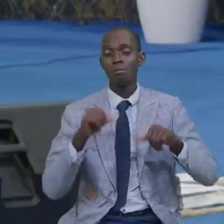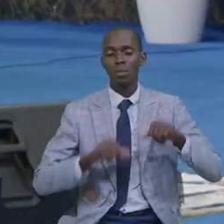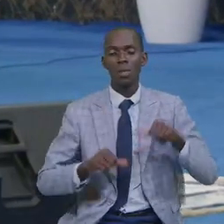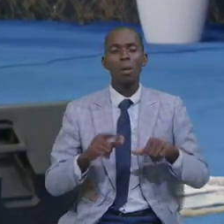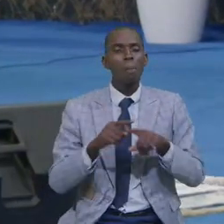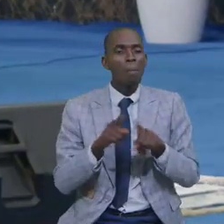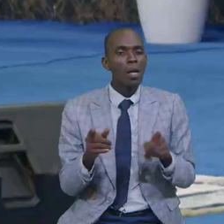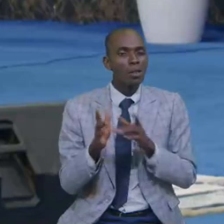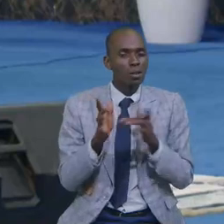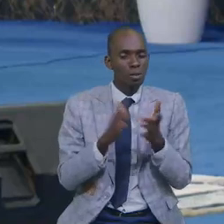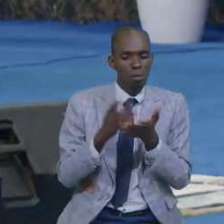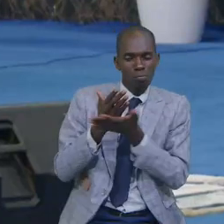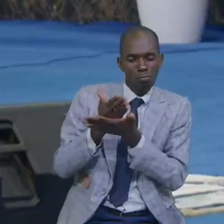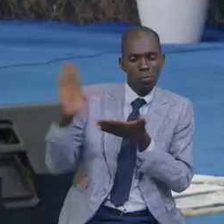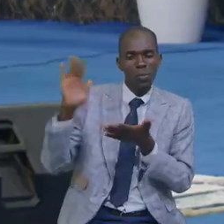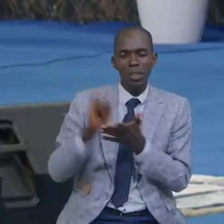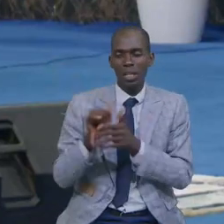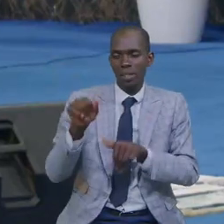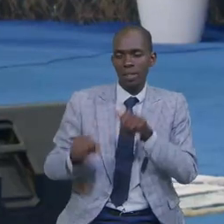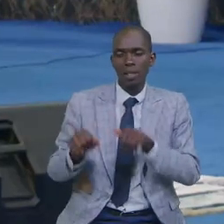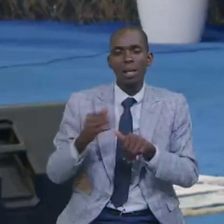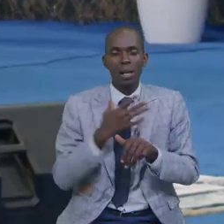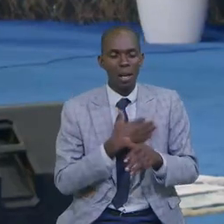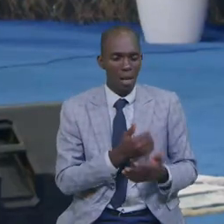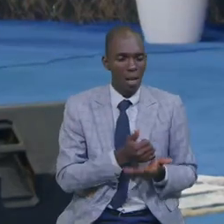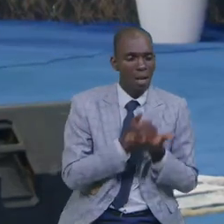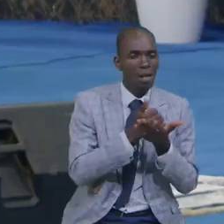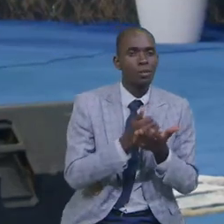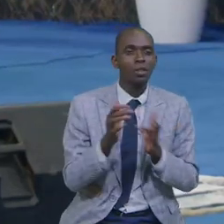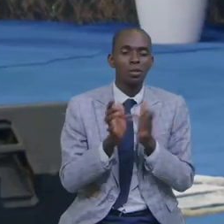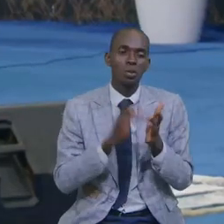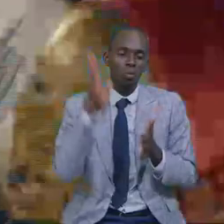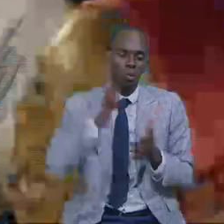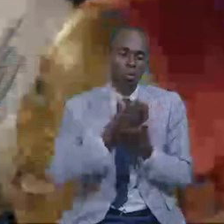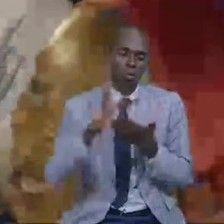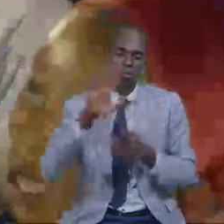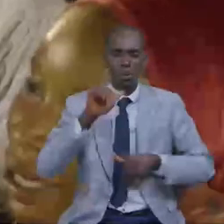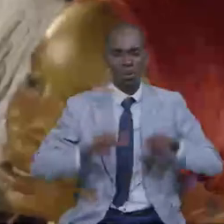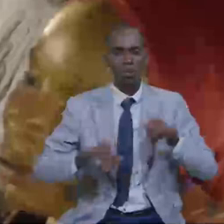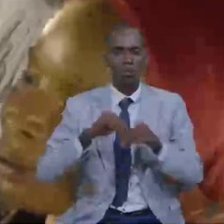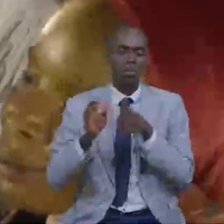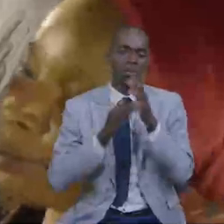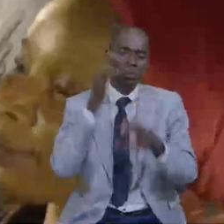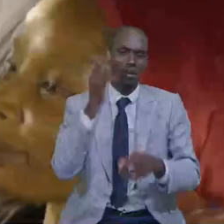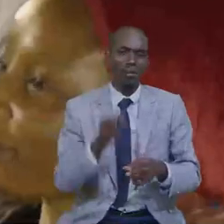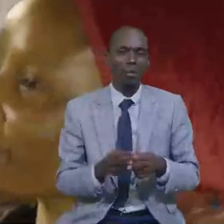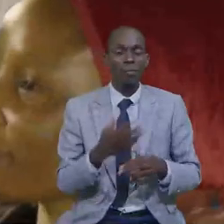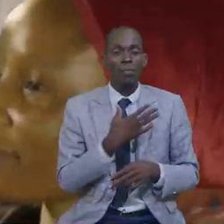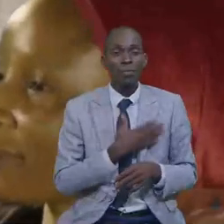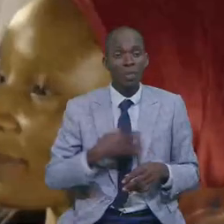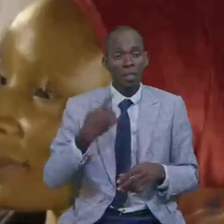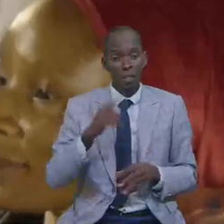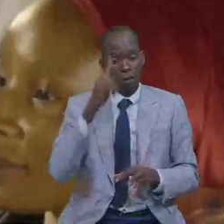et Jésus a méprisé l'entrée de l'été et là aider il va mépriser toute ton incrédulité il va t'aider